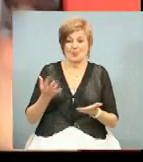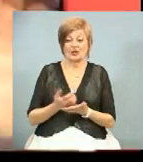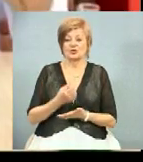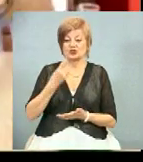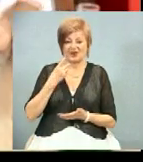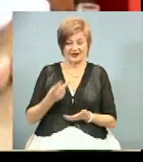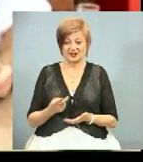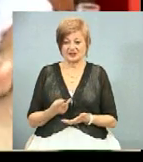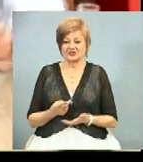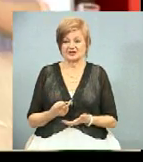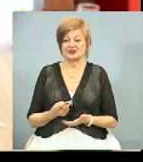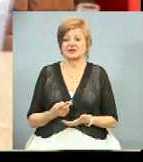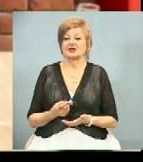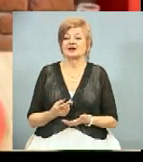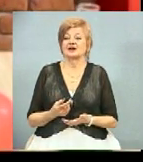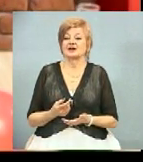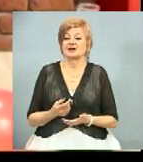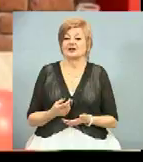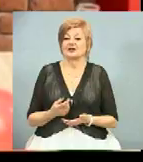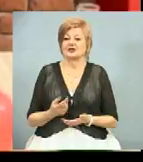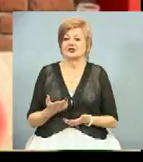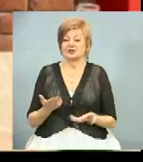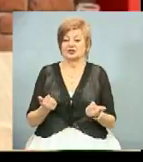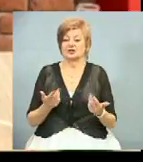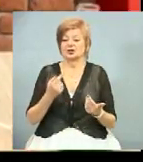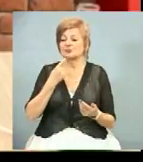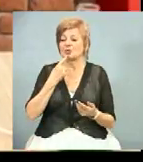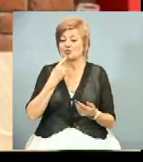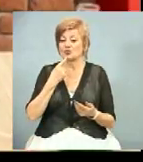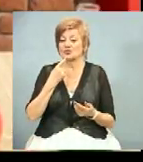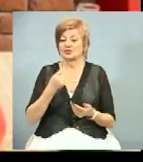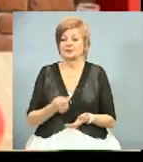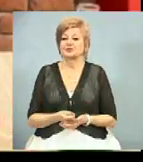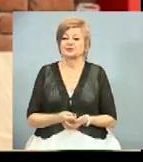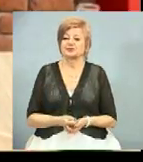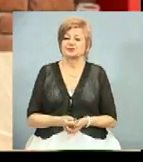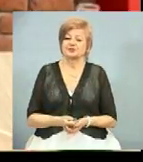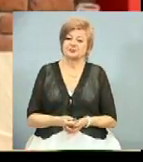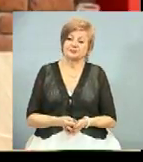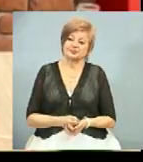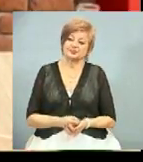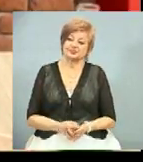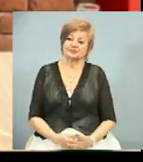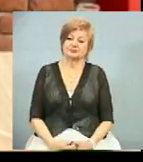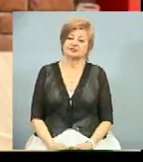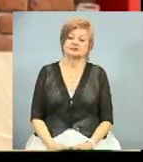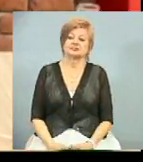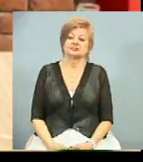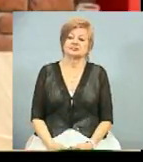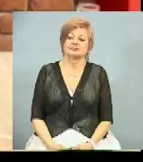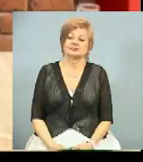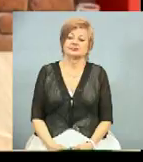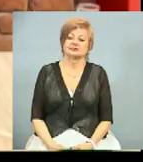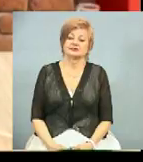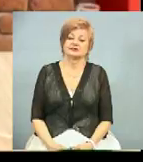справжній шашлик із кульки. Тримайте. Давайте, ви тримайте ось тут, а я вам допоможу. Ось